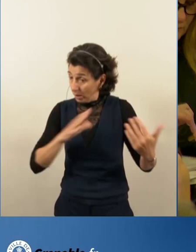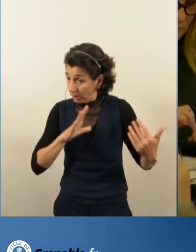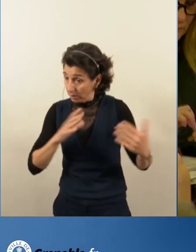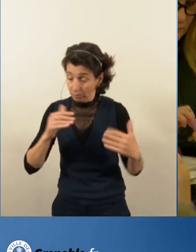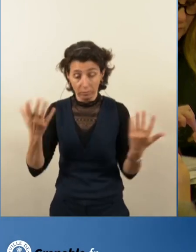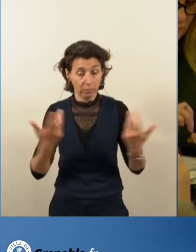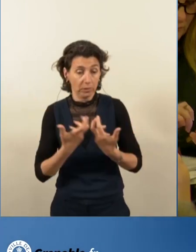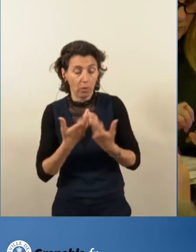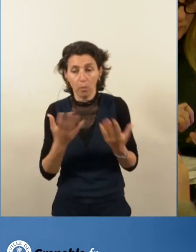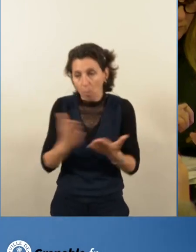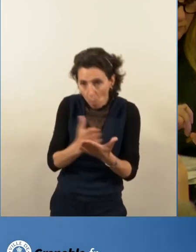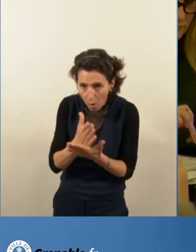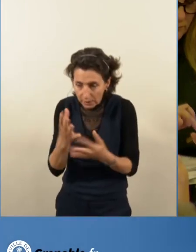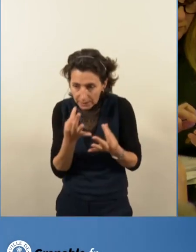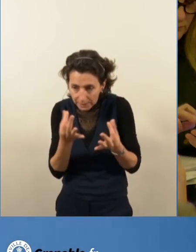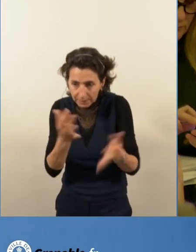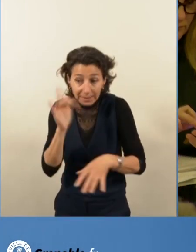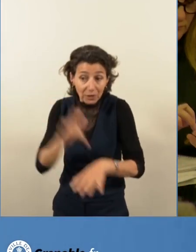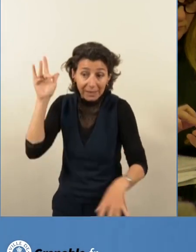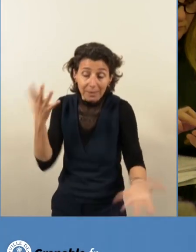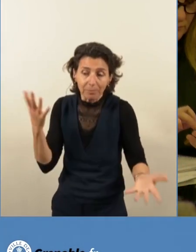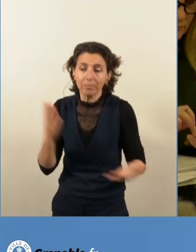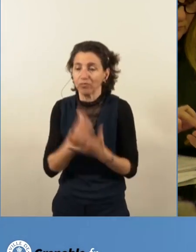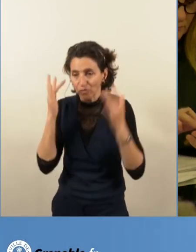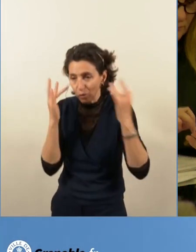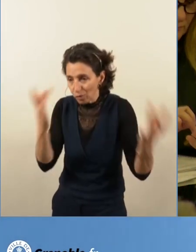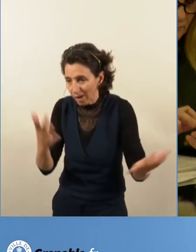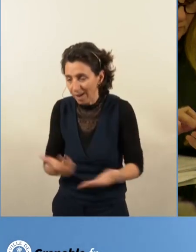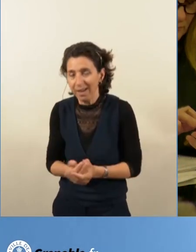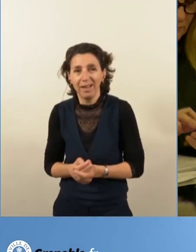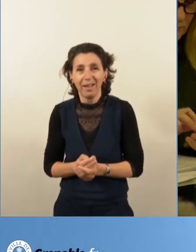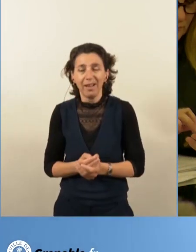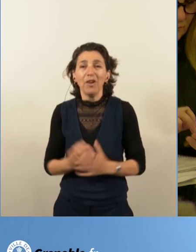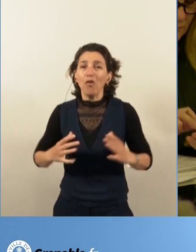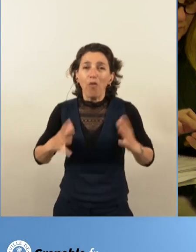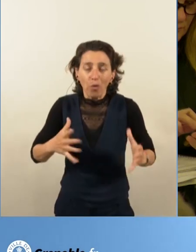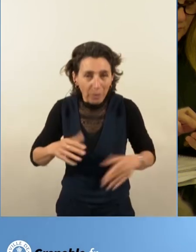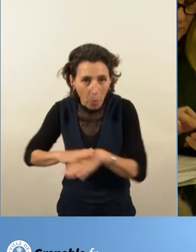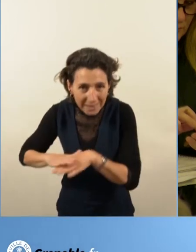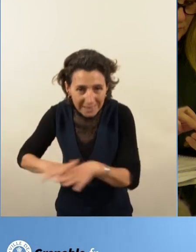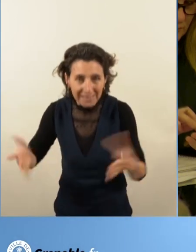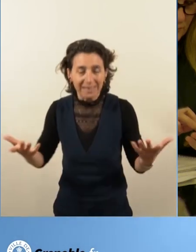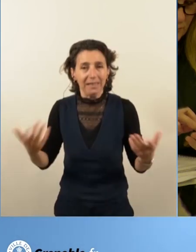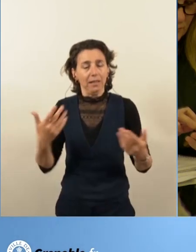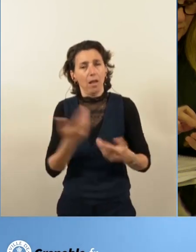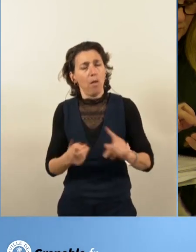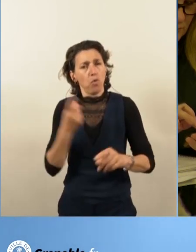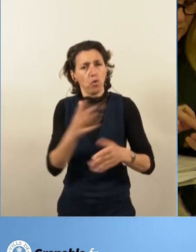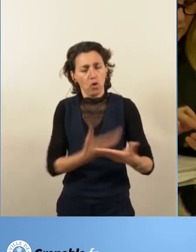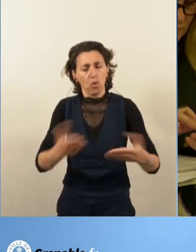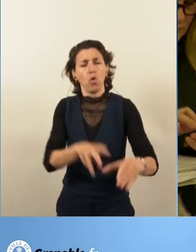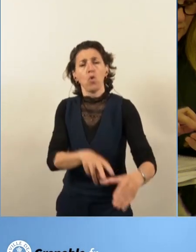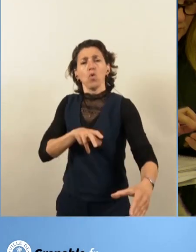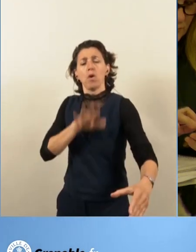comme le sont les projets culturels la bonne volonté politique et une certaine hauteur de vue doivent guider l'action publique locale